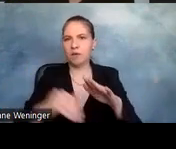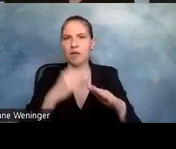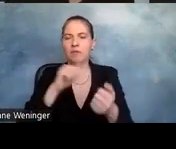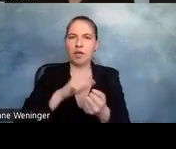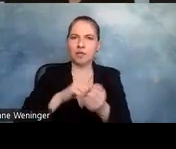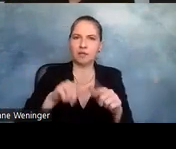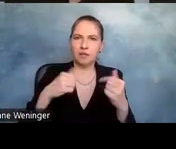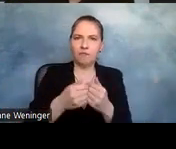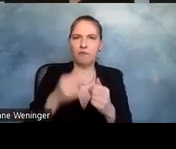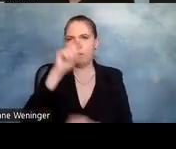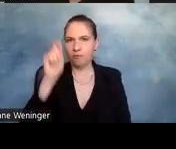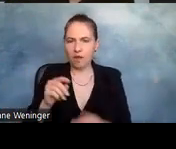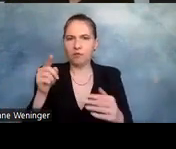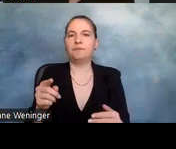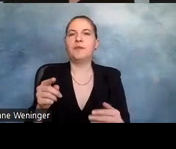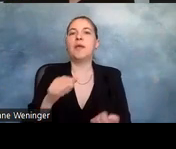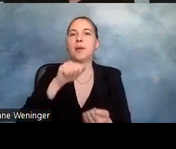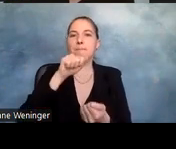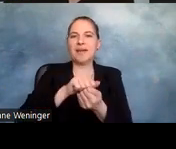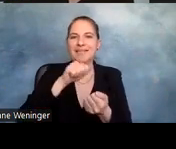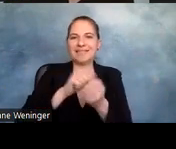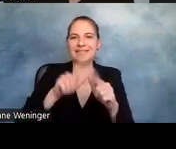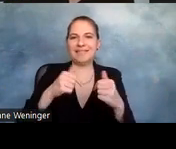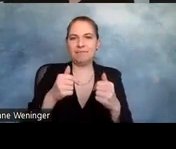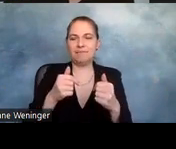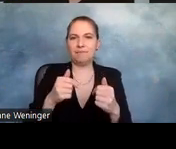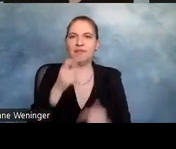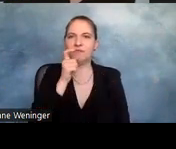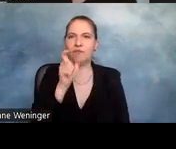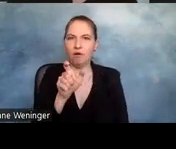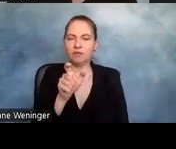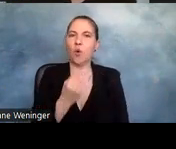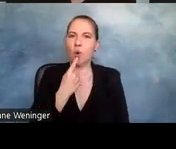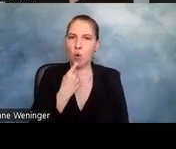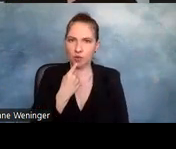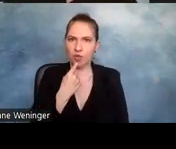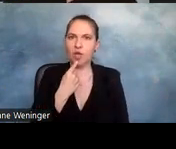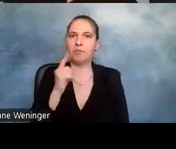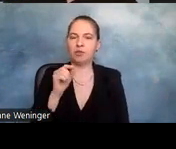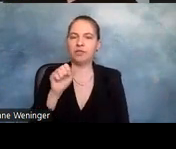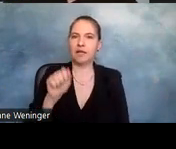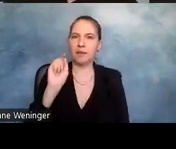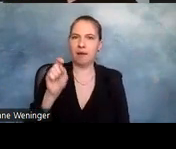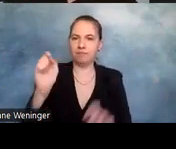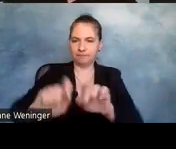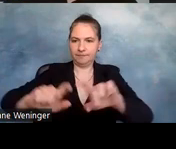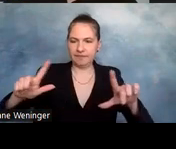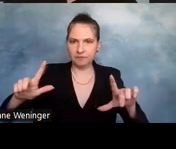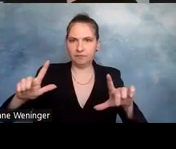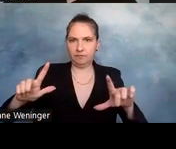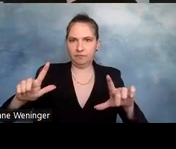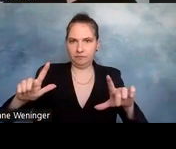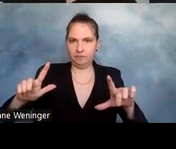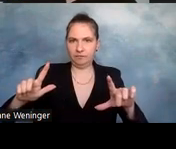Gymnasiums senden. Und Presseteam ist jetzt hier rot und ist ein Link, wo man draufklicken kann und dann öffnet sich eben auch so direkt